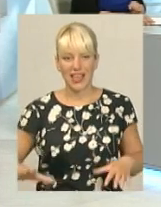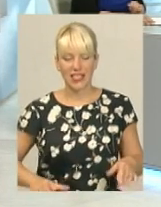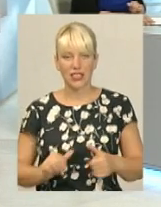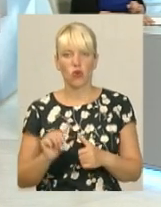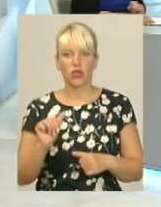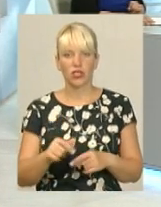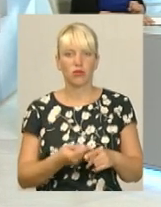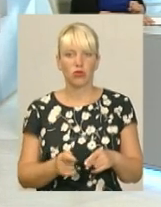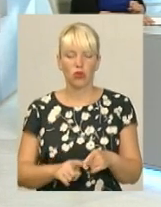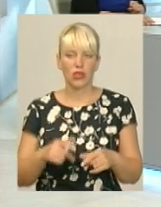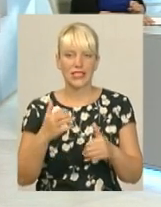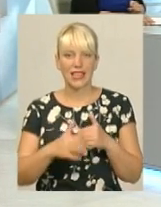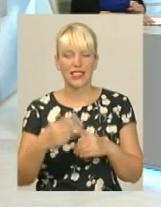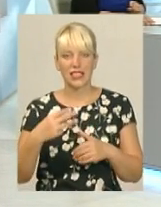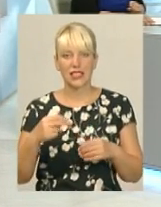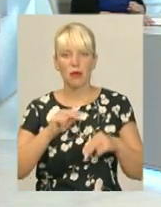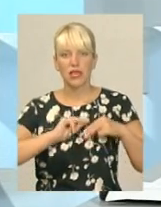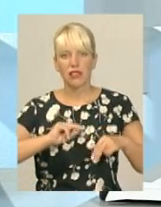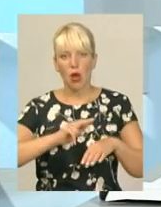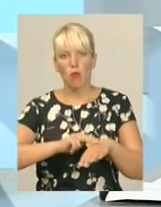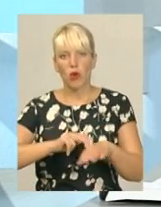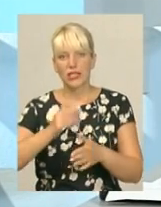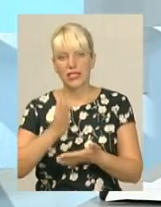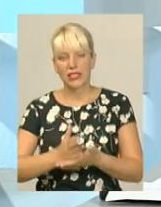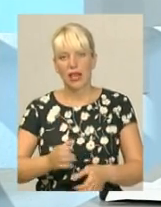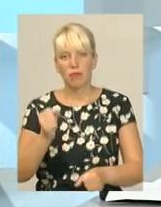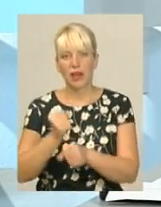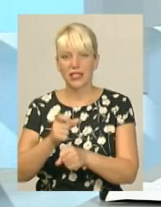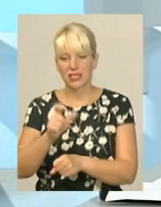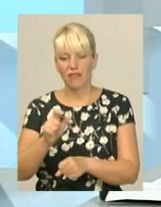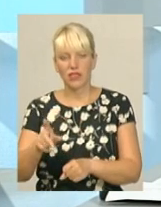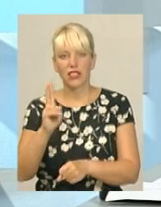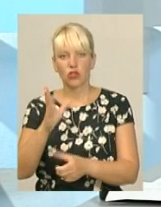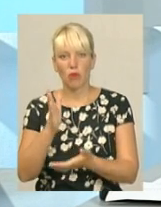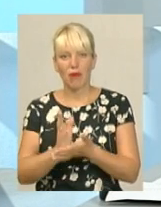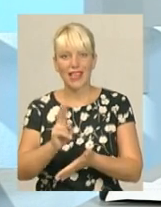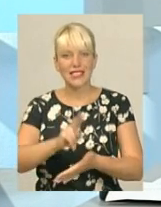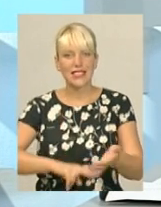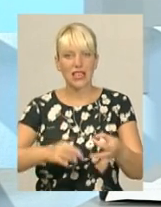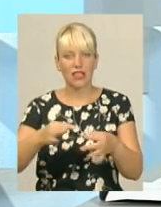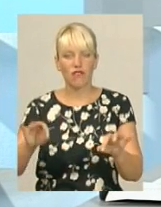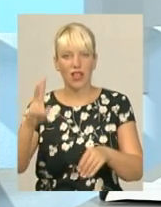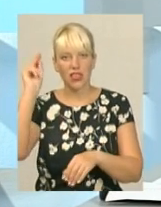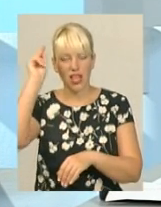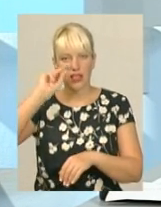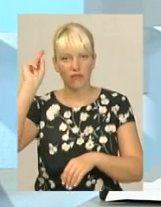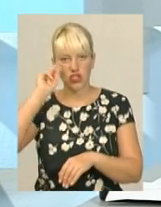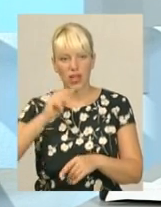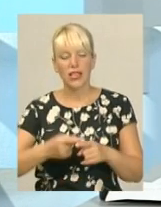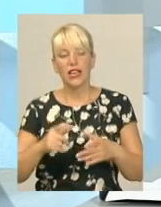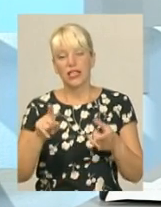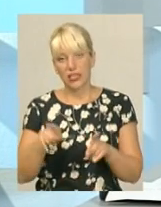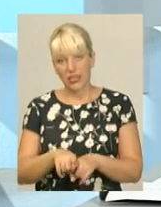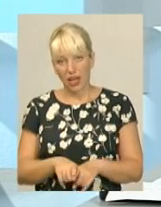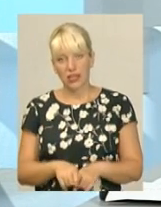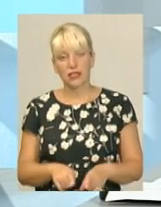того, серед 30 працівників поліції є працівники поліції, які мають сертифікати щодо навчання. Ну, таким чином,